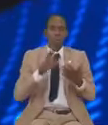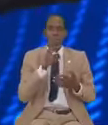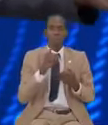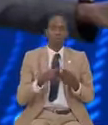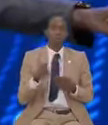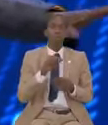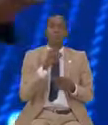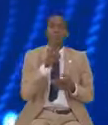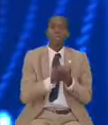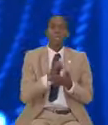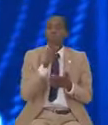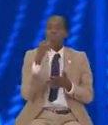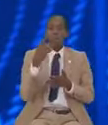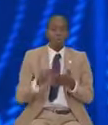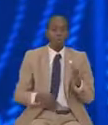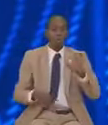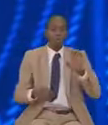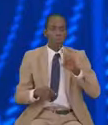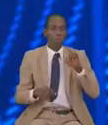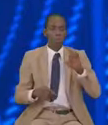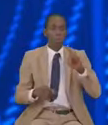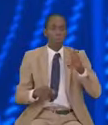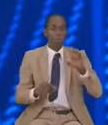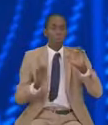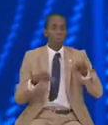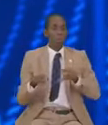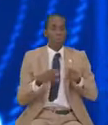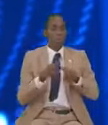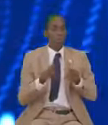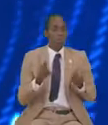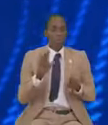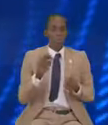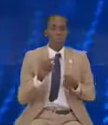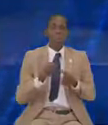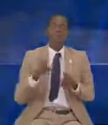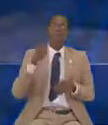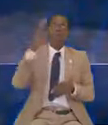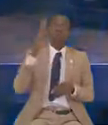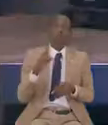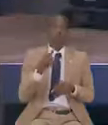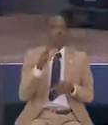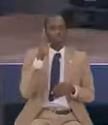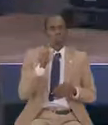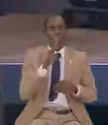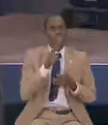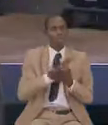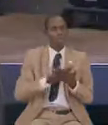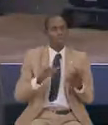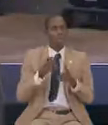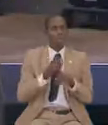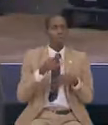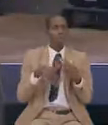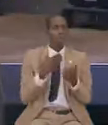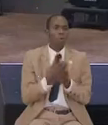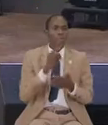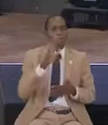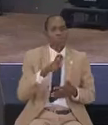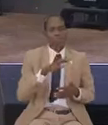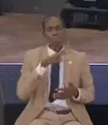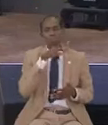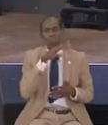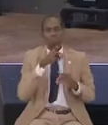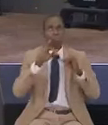je répondais sur vous une eau pure une eau pure et vous serez purifiée cela ce n'est pas l'oeuvre de Dieu c'est c'est pas l'oeuvre de